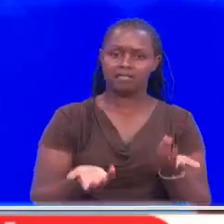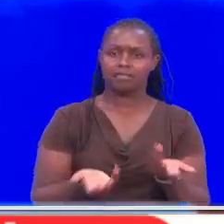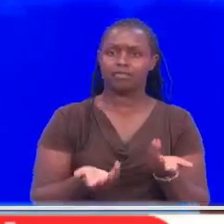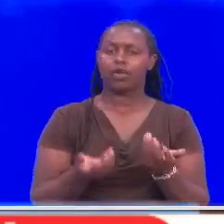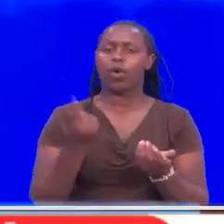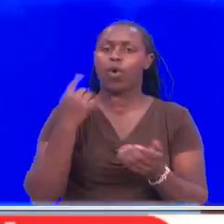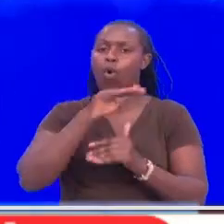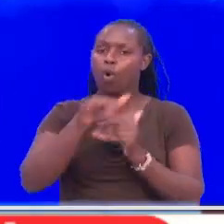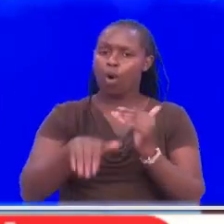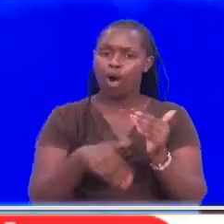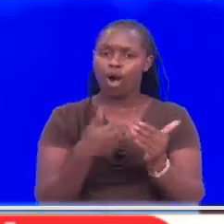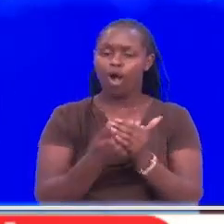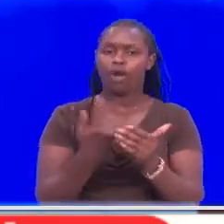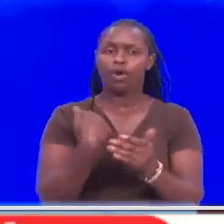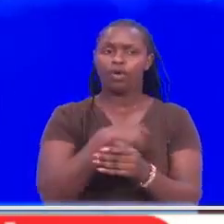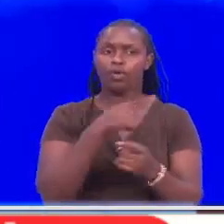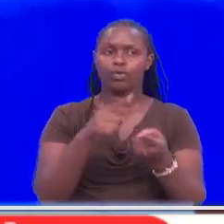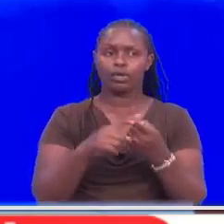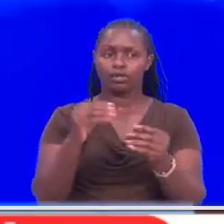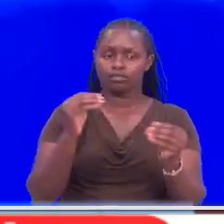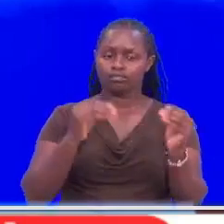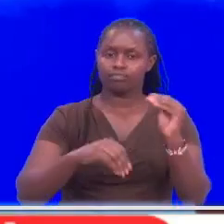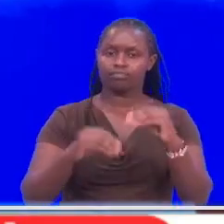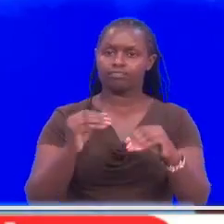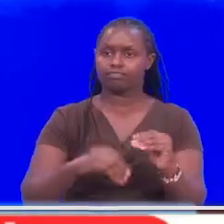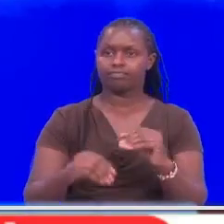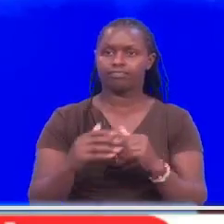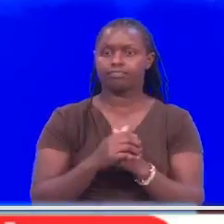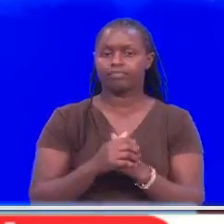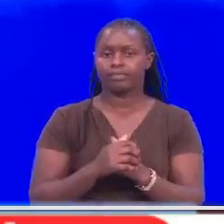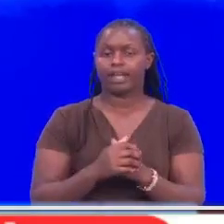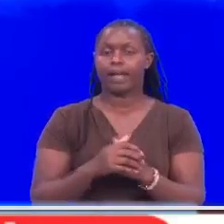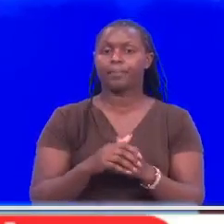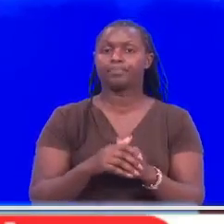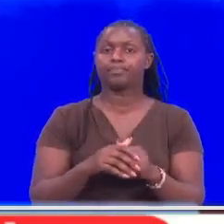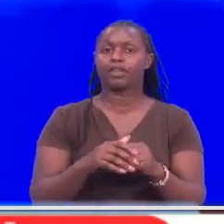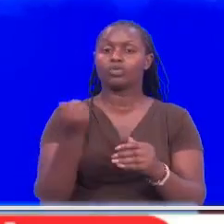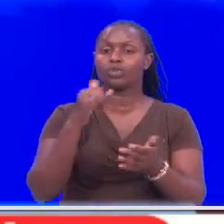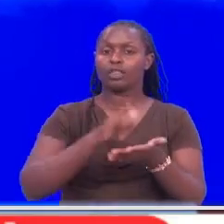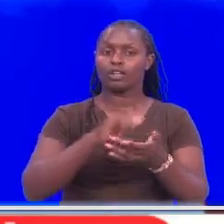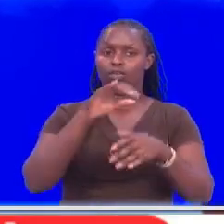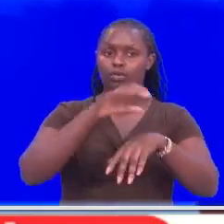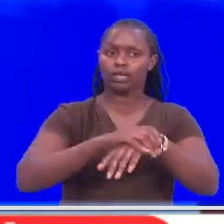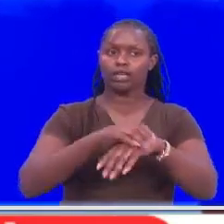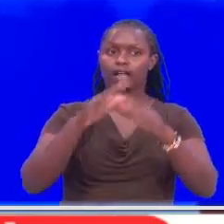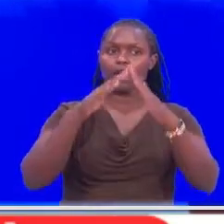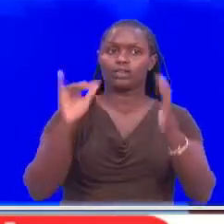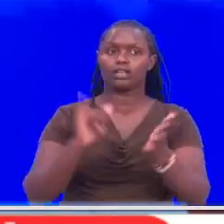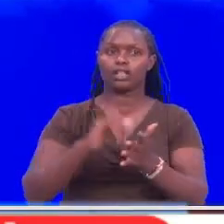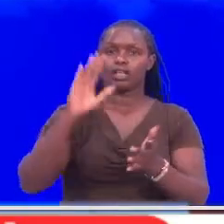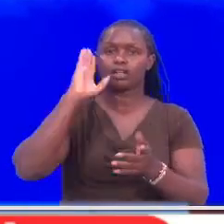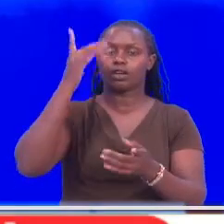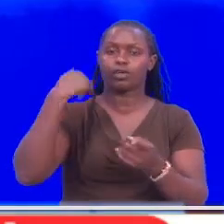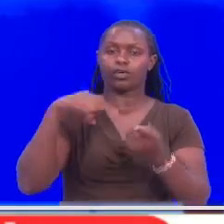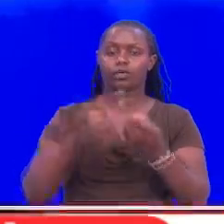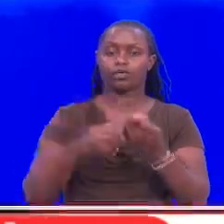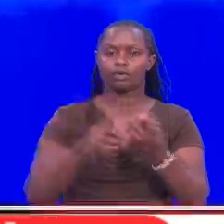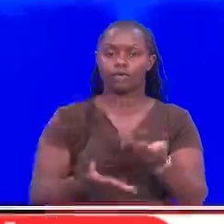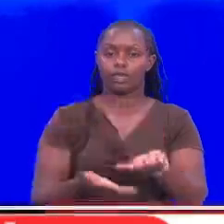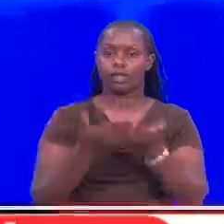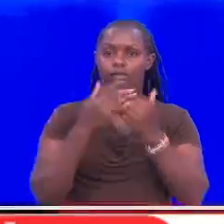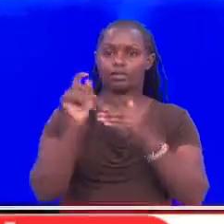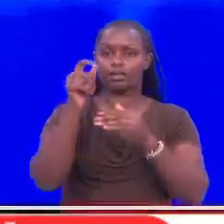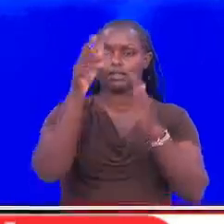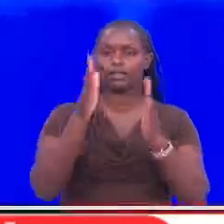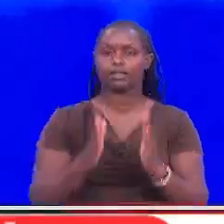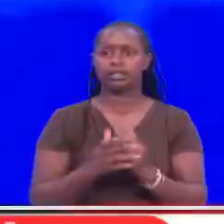kuchangia katika ile levy ambayo itatusaidia wa Kenya ambao hawana makao wapate makao.